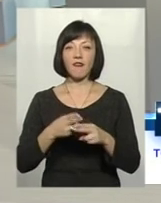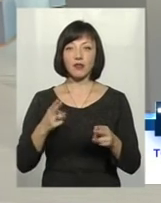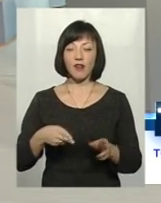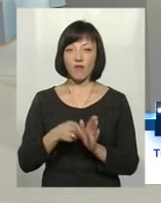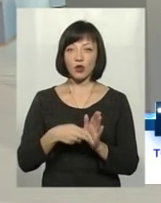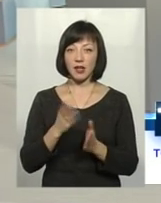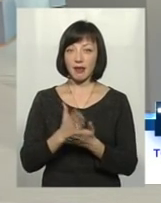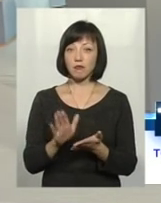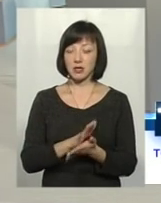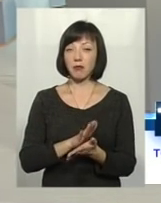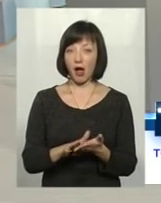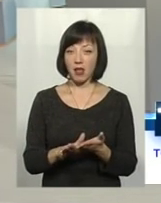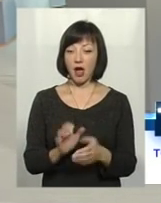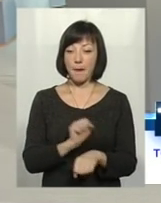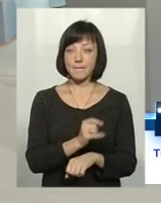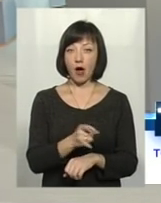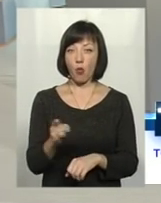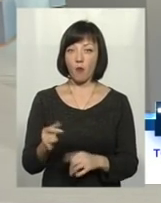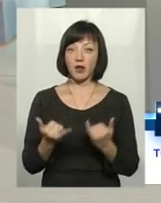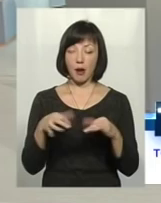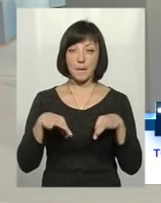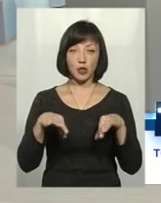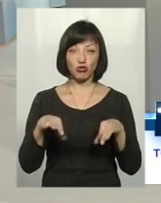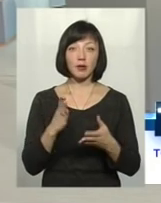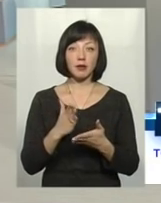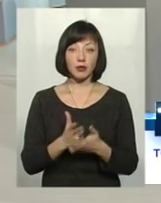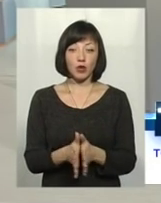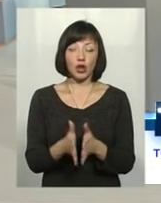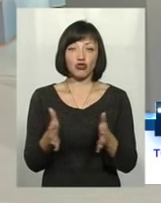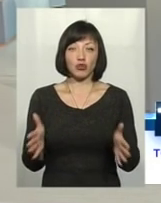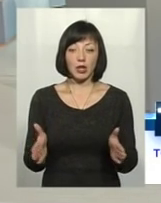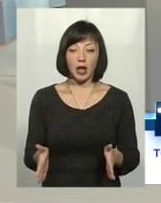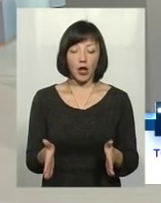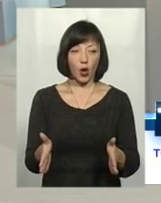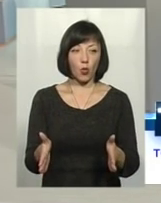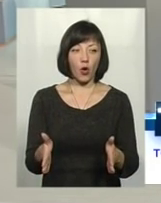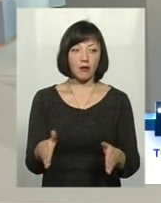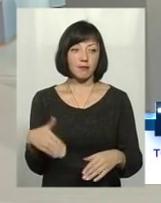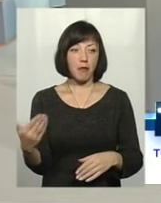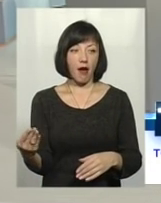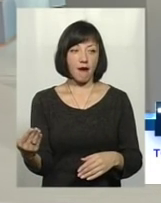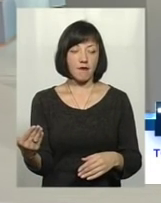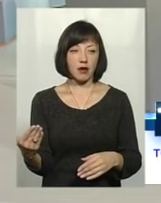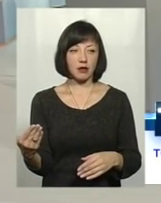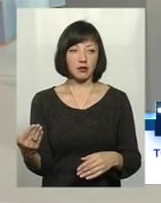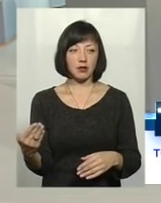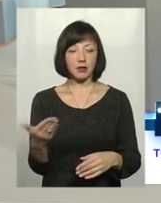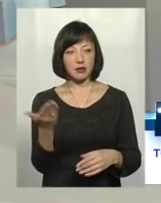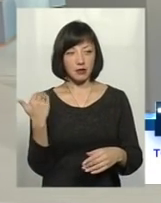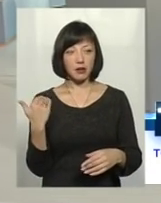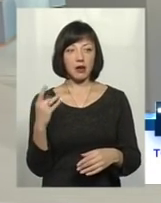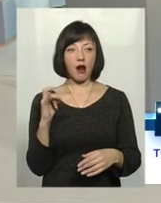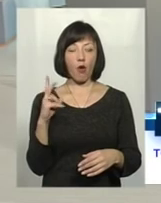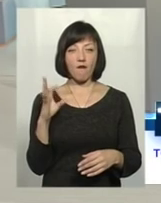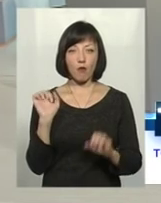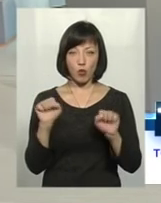є вже безплатна парковка для машин. І є розширена дорога. І з правої сторони, якщо їхати зі сторони Ракова, можна